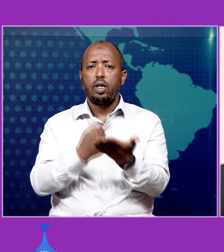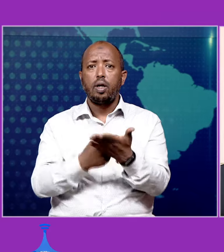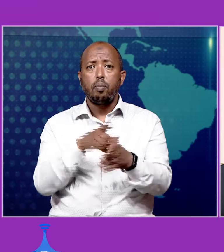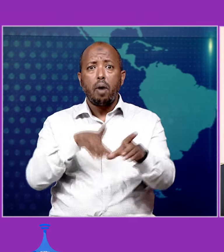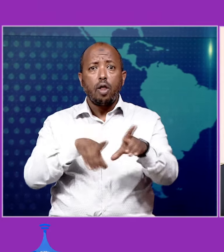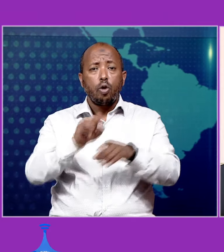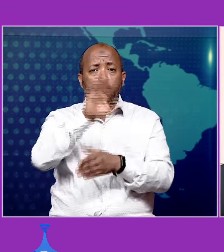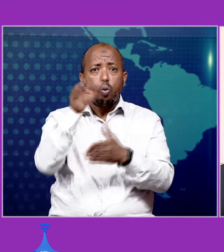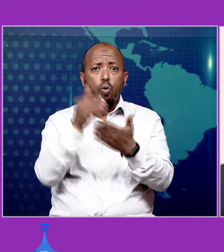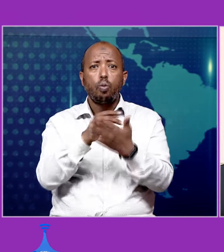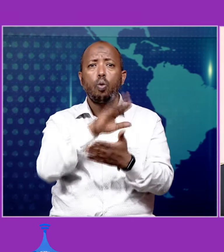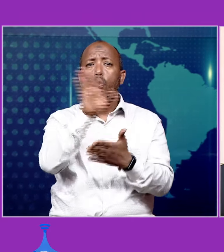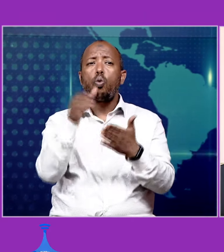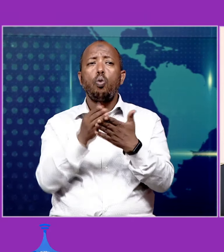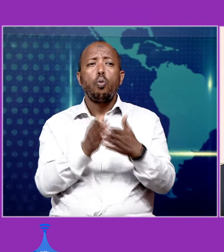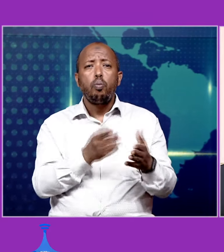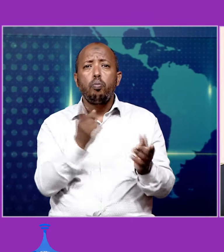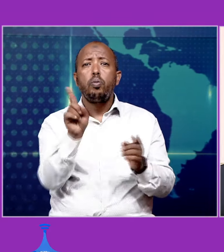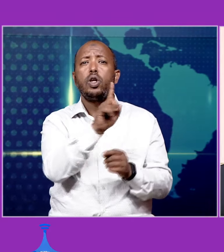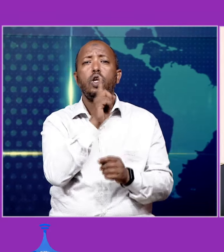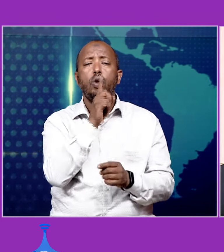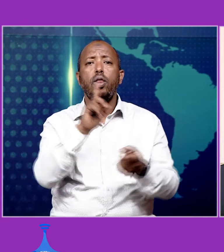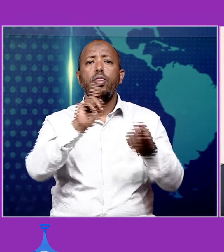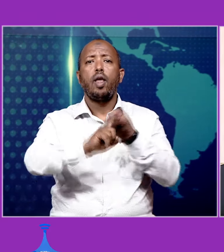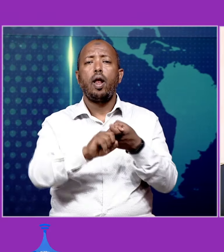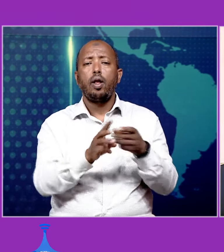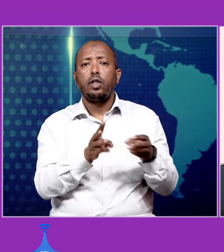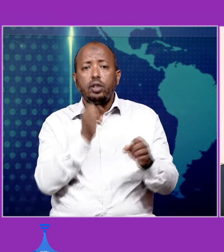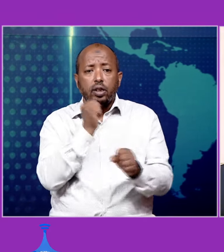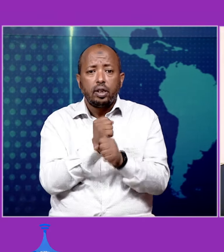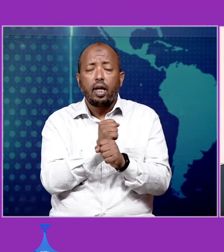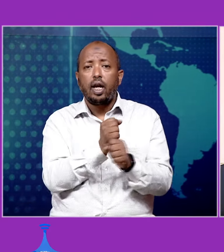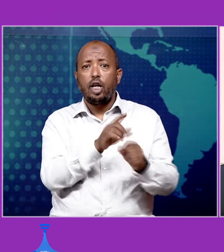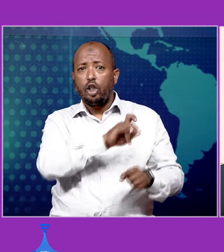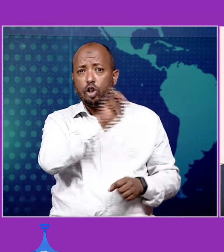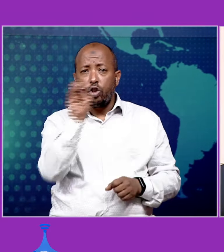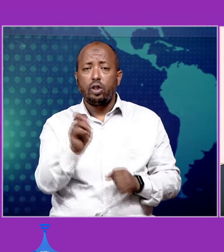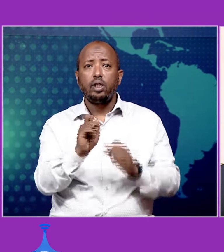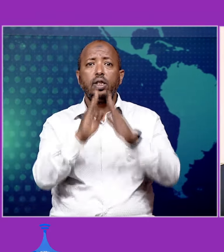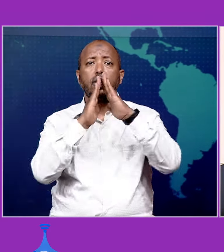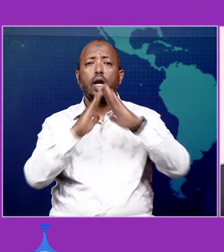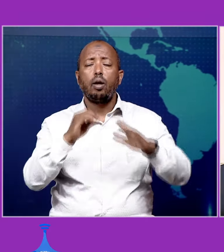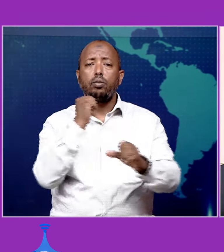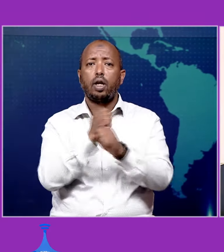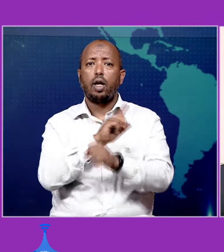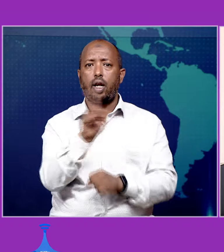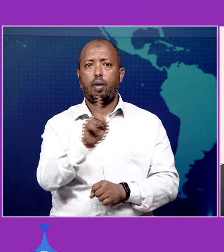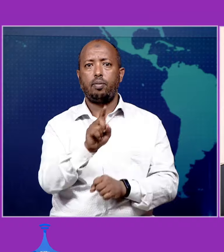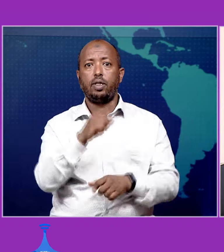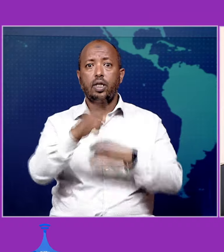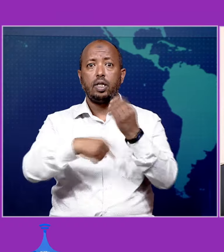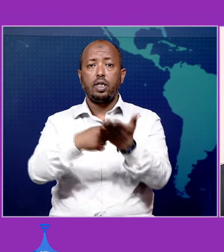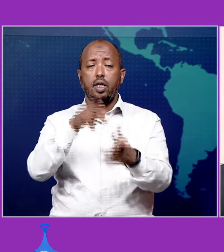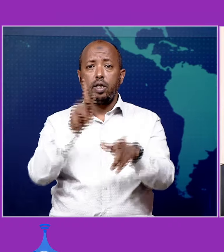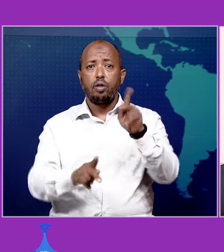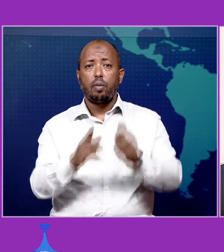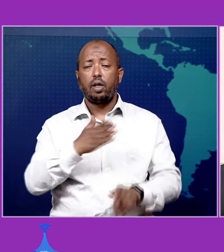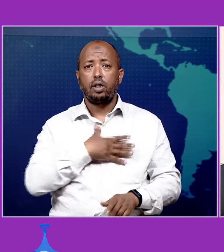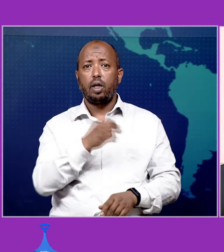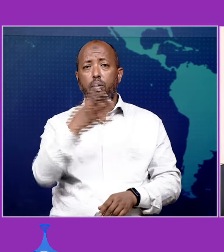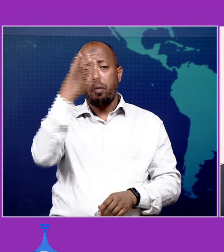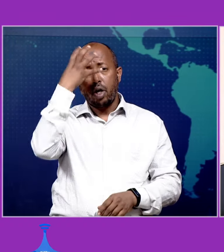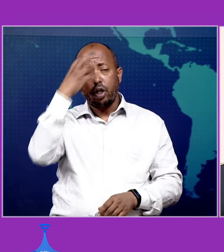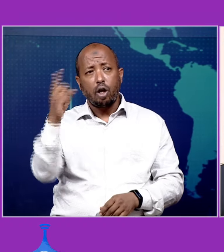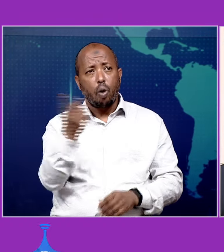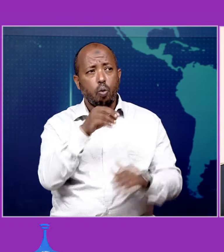በየትኛውም መንገድ የጠላት እንጂ የወገን መለኪያ ሊሆን አይችልም። ስለዚህ ህዝባችንና በየደረጃው ያለ መንግስታዊና